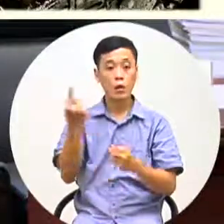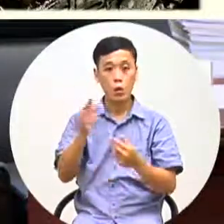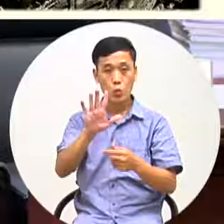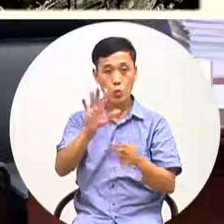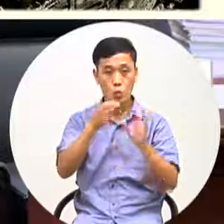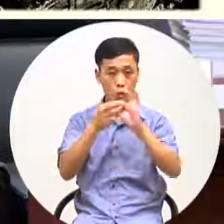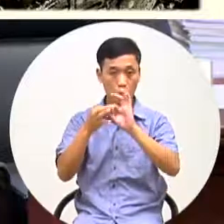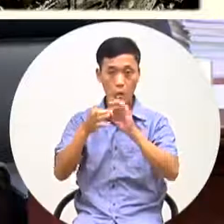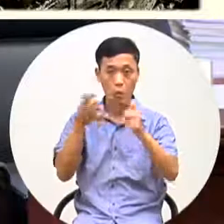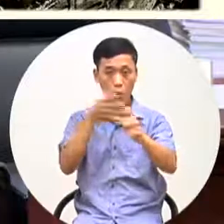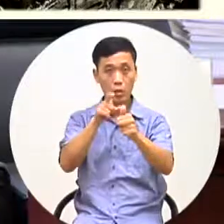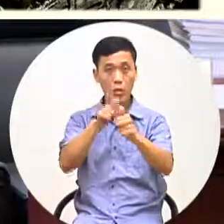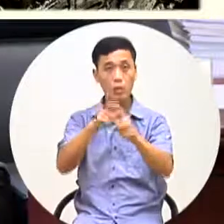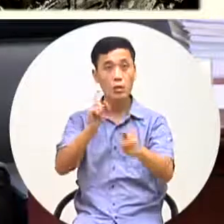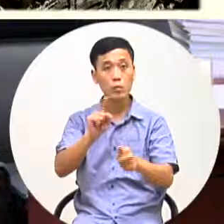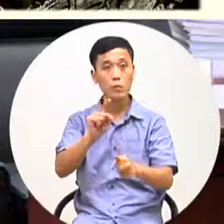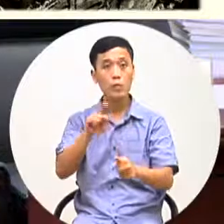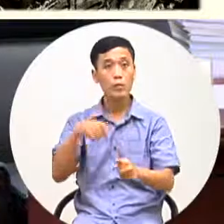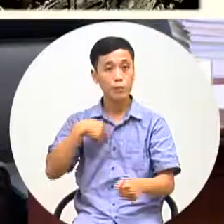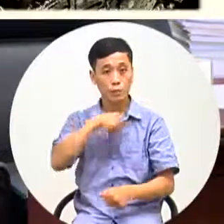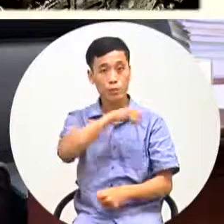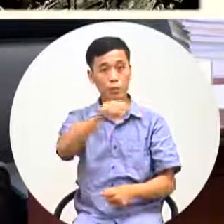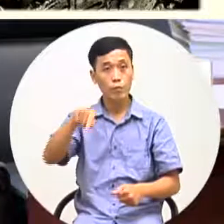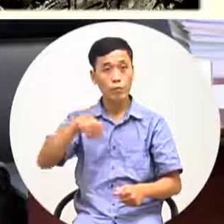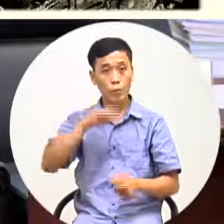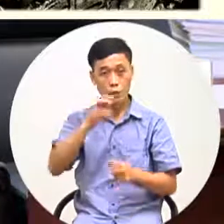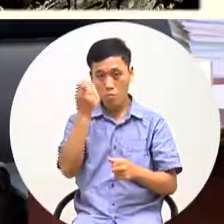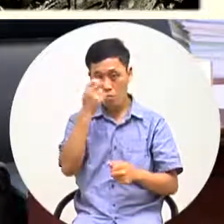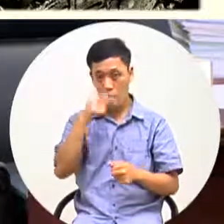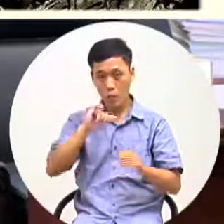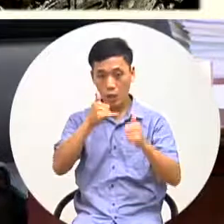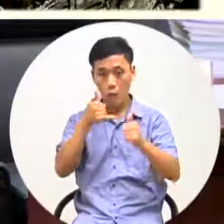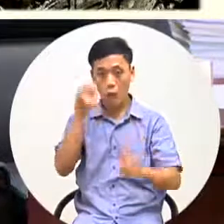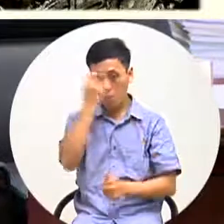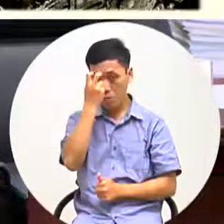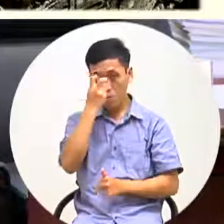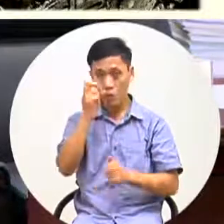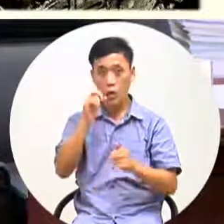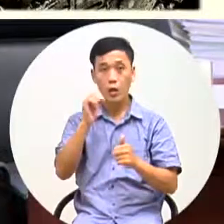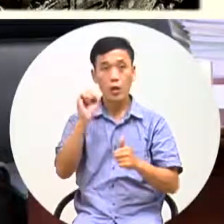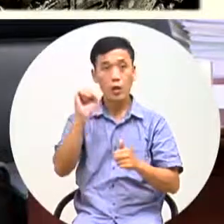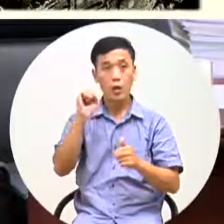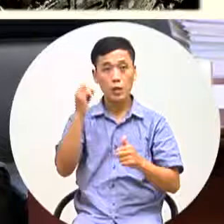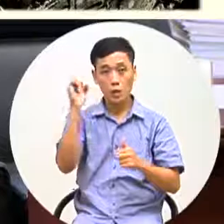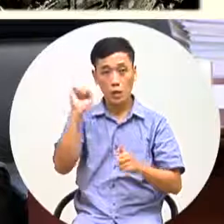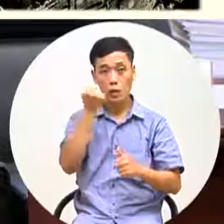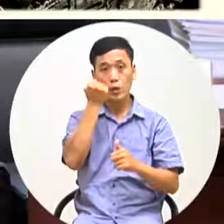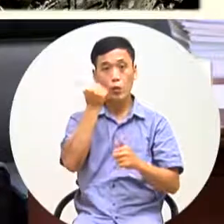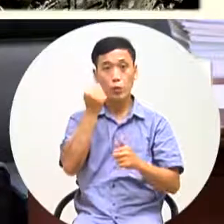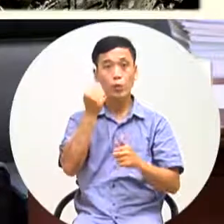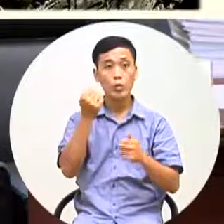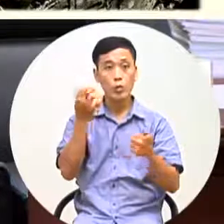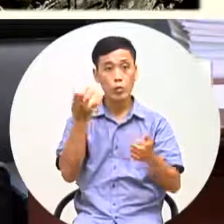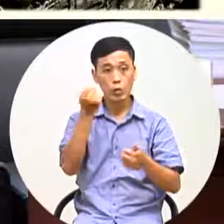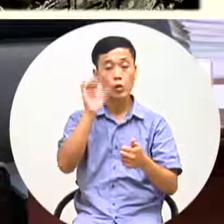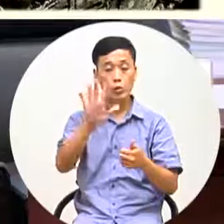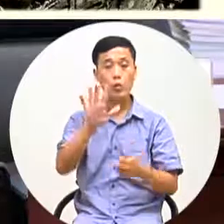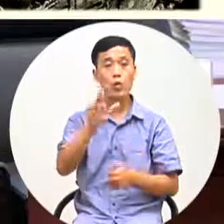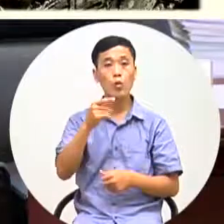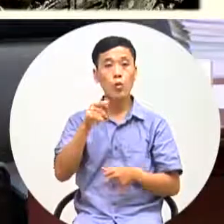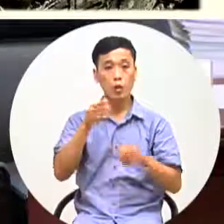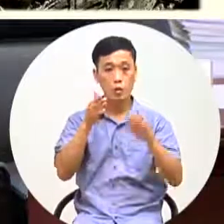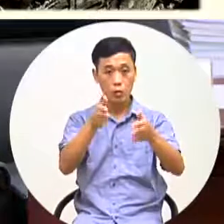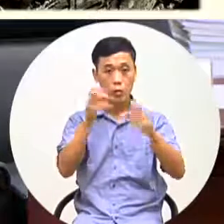我们有这个监督的这个责任跟义务，让所有在高雄市的树都可以受到照顾。现在水利